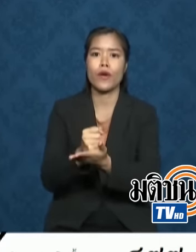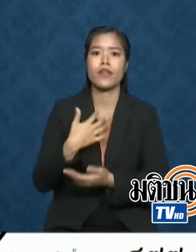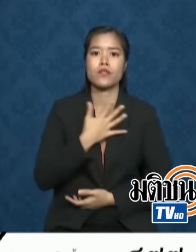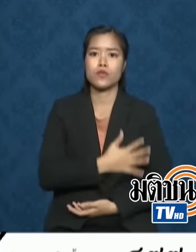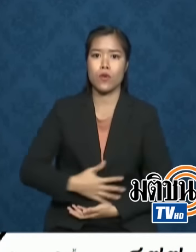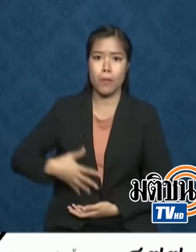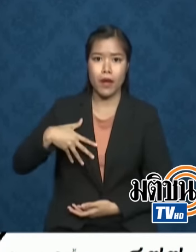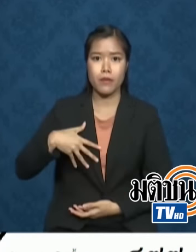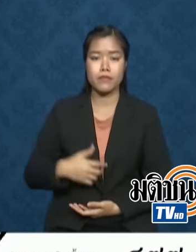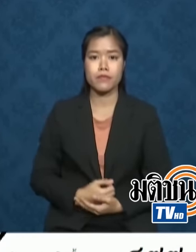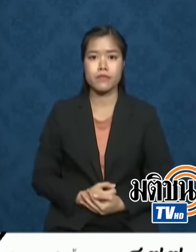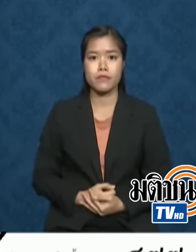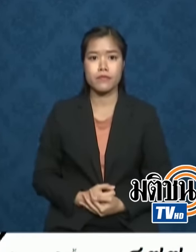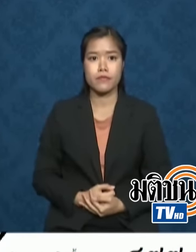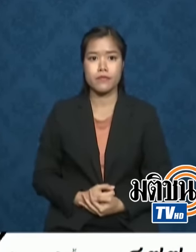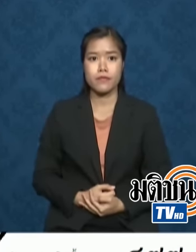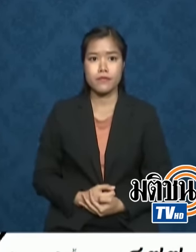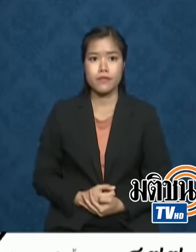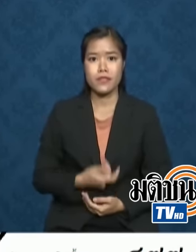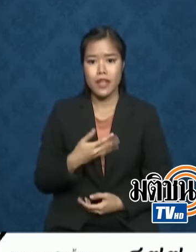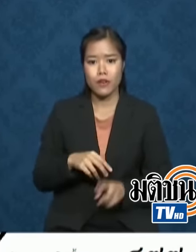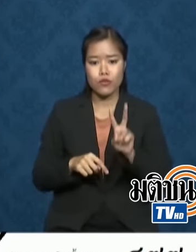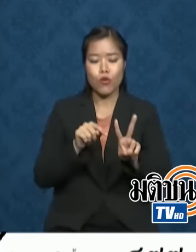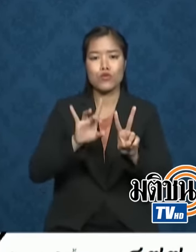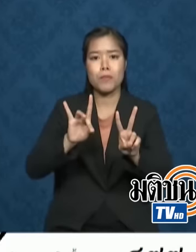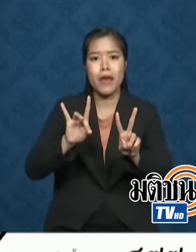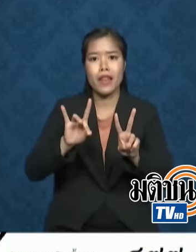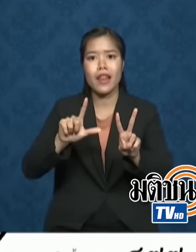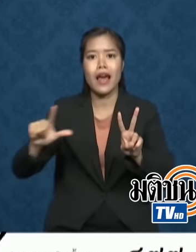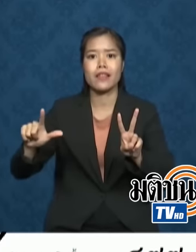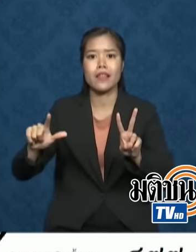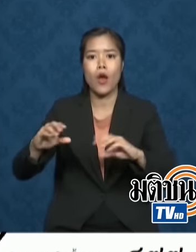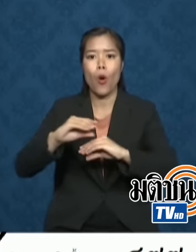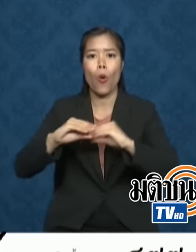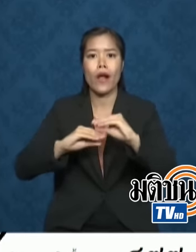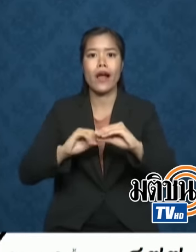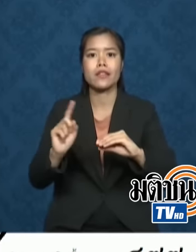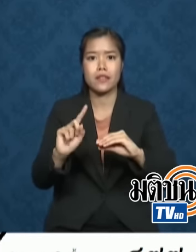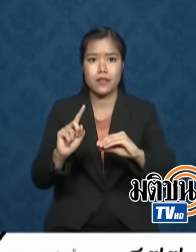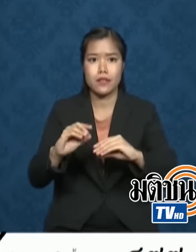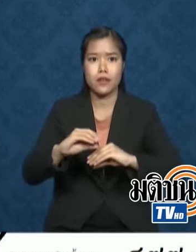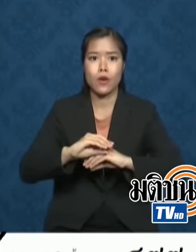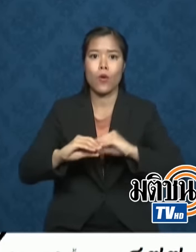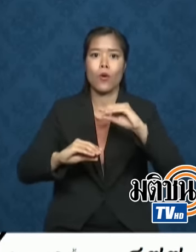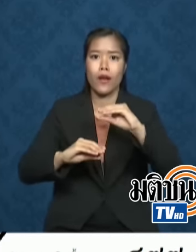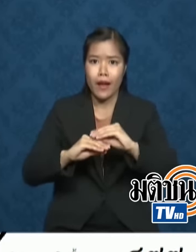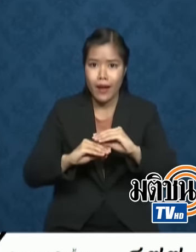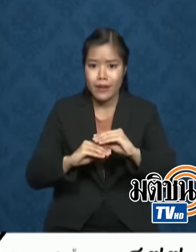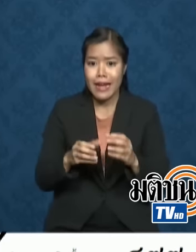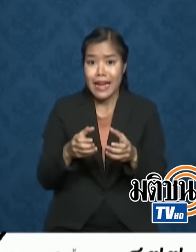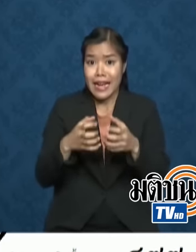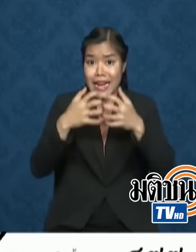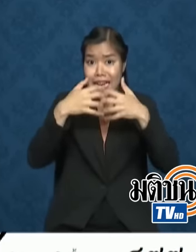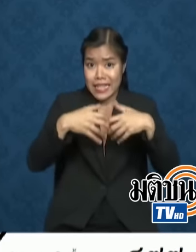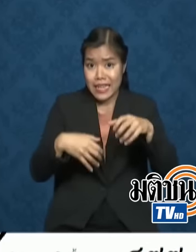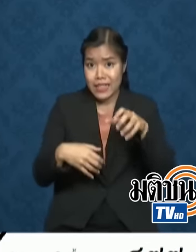าพทีนี้ 2.8 ล้านบาทมันเทียบเท่าโครงการอะไรครับโครงการเครื่องวัดระดับค่า PM 2.5 เครื่อง